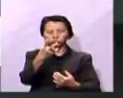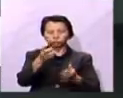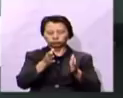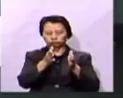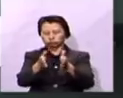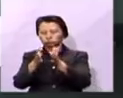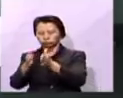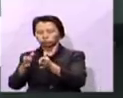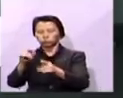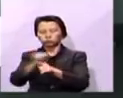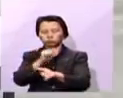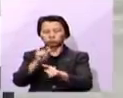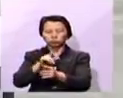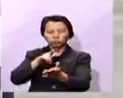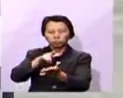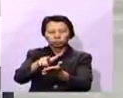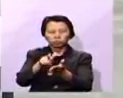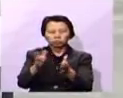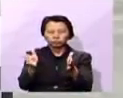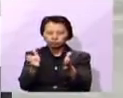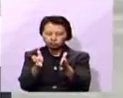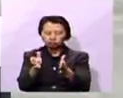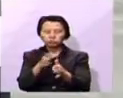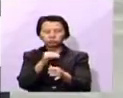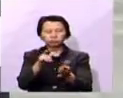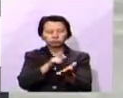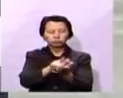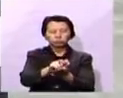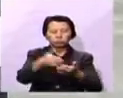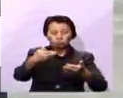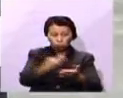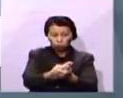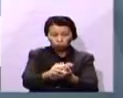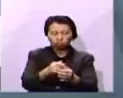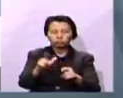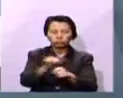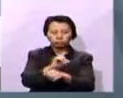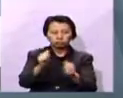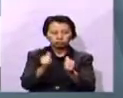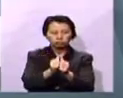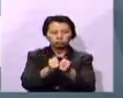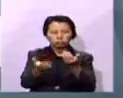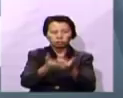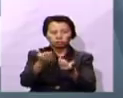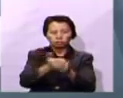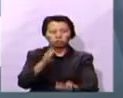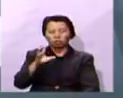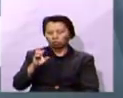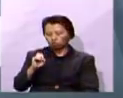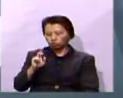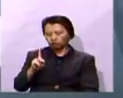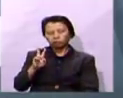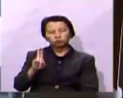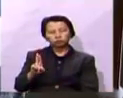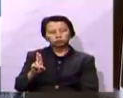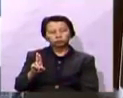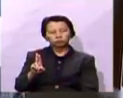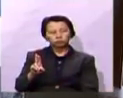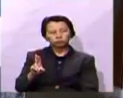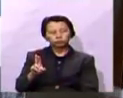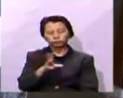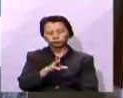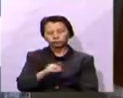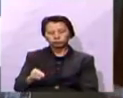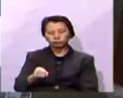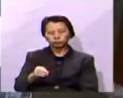yang boleh digunakan pesawat jenis Boeing, bangunan terminal moden yang dilengkapi dengan kemudahan orang kurang upaya OKU